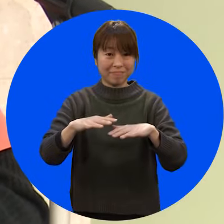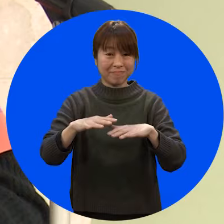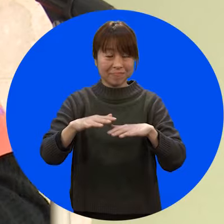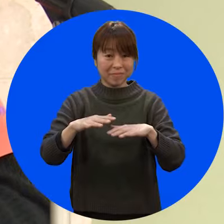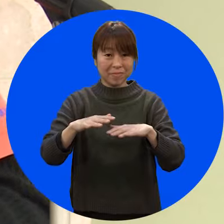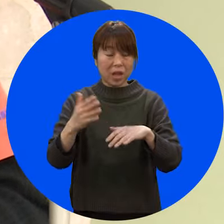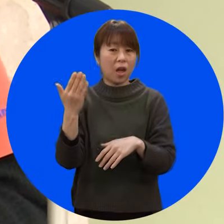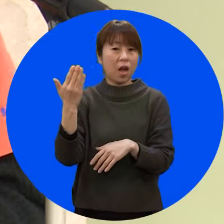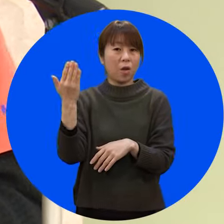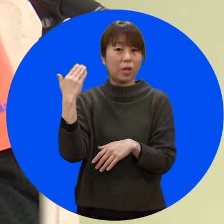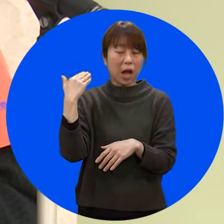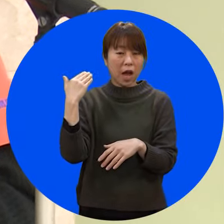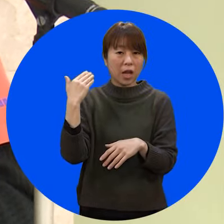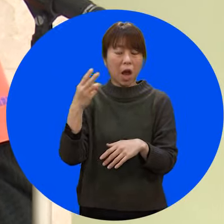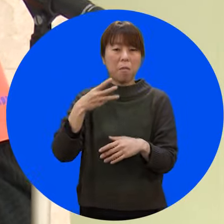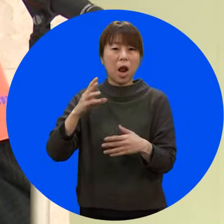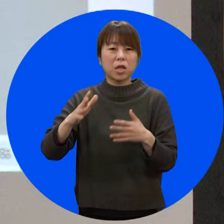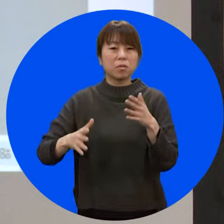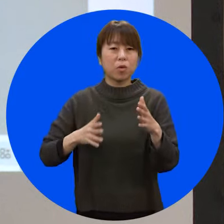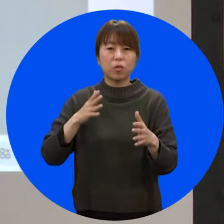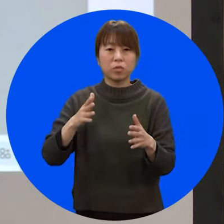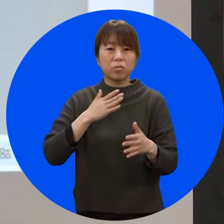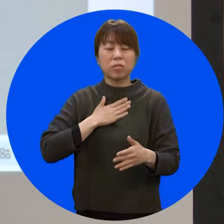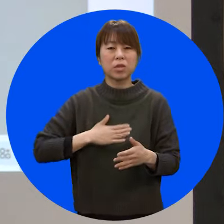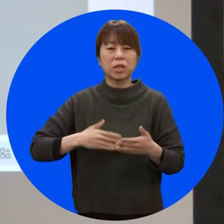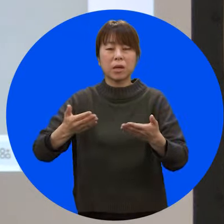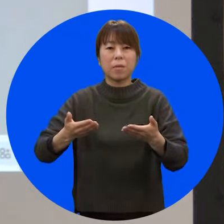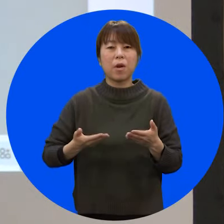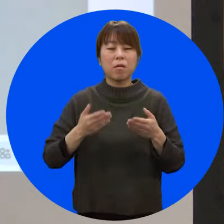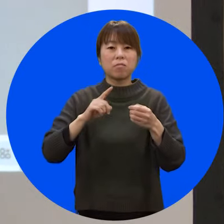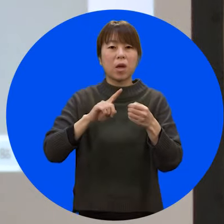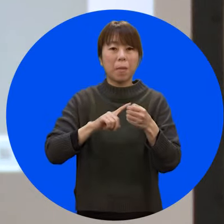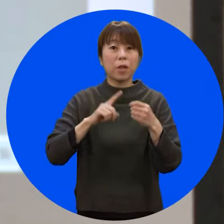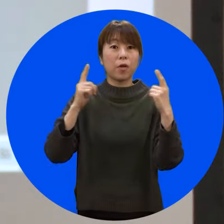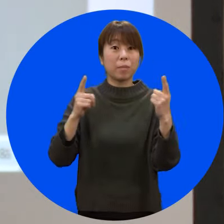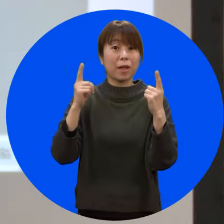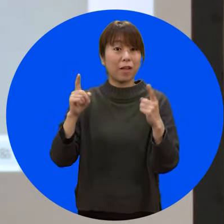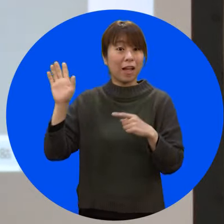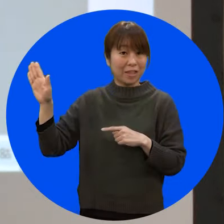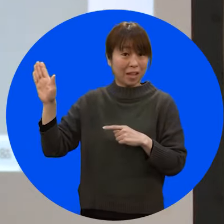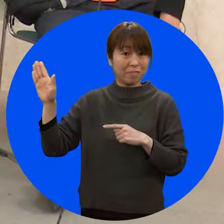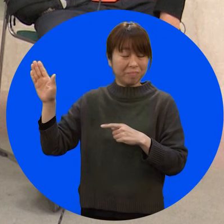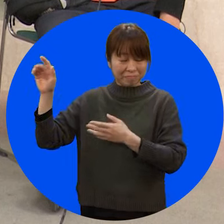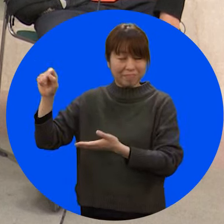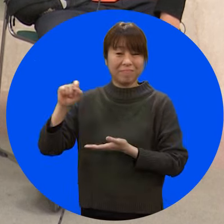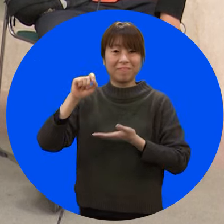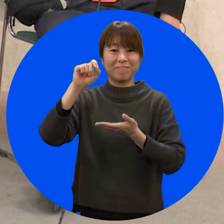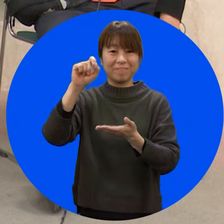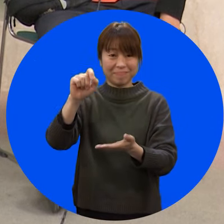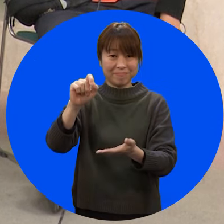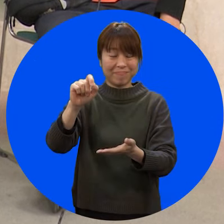ーツの世界をもっと知ってもらおうと開催されたイベントの模様をお届けします。